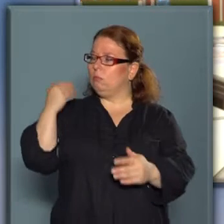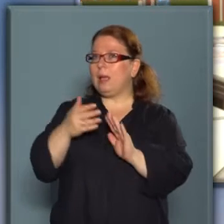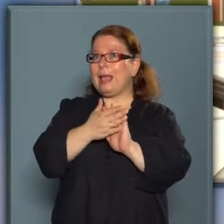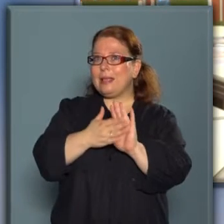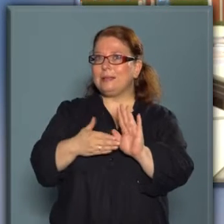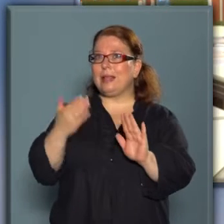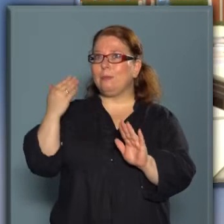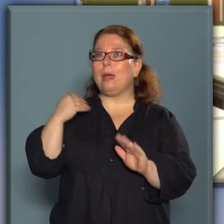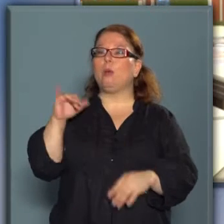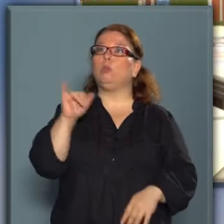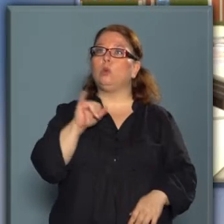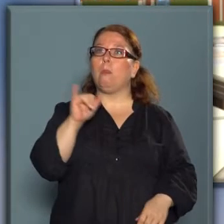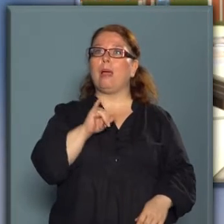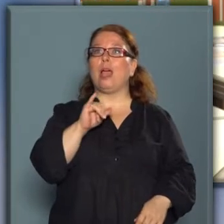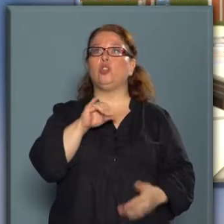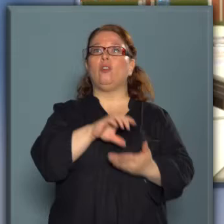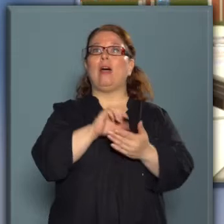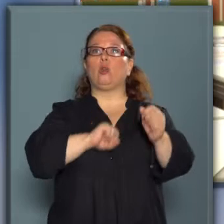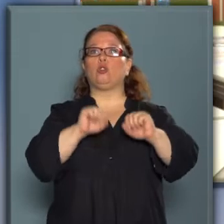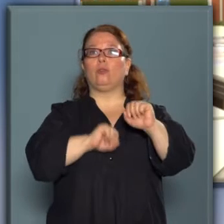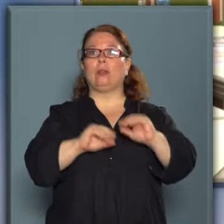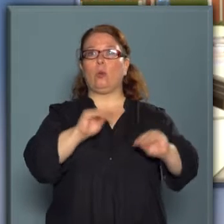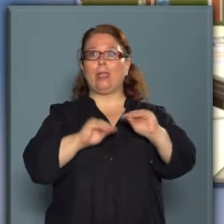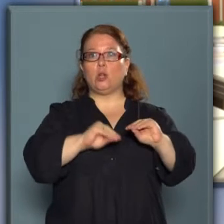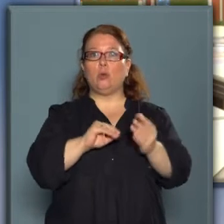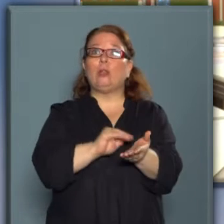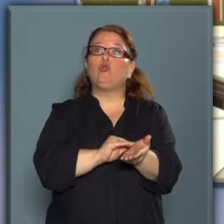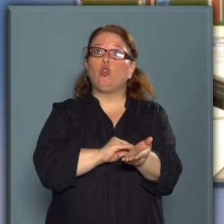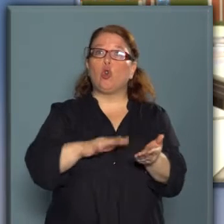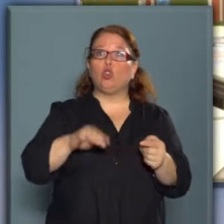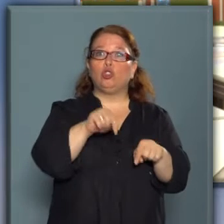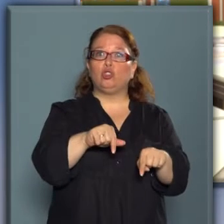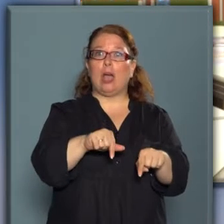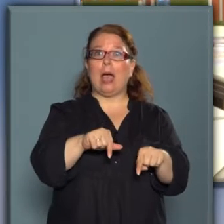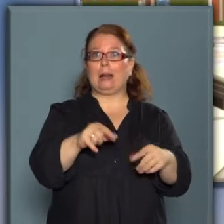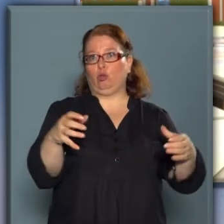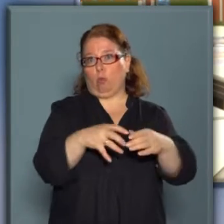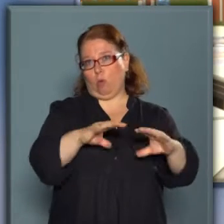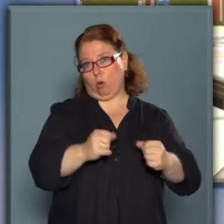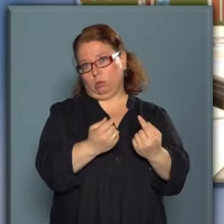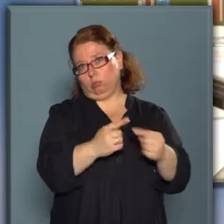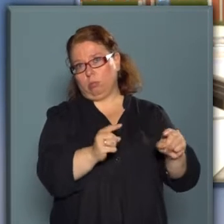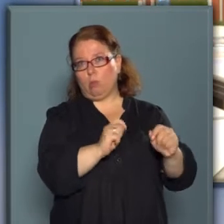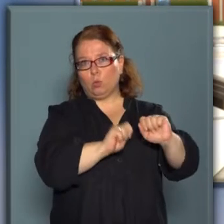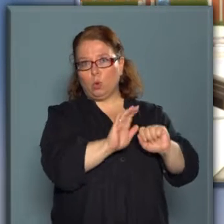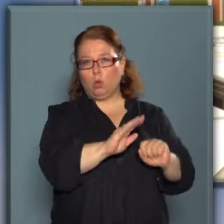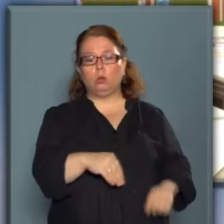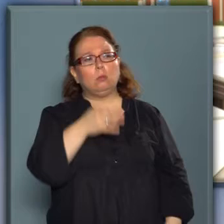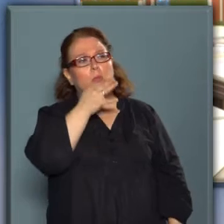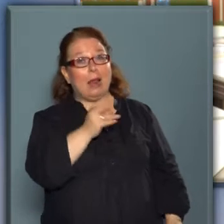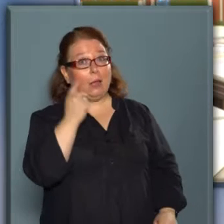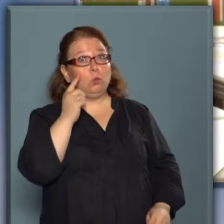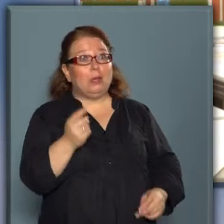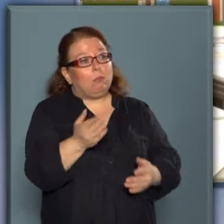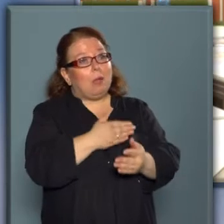Kezdetben a Budapesti Városvédő Egyesület soroksári csoportjaként működtek. Lehet tudni, hogy kezdetben